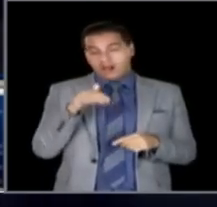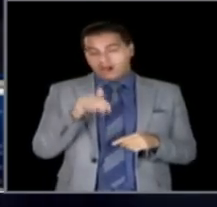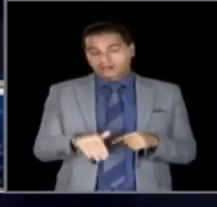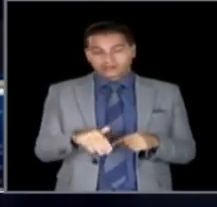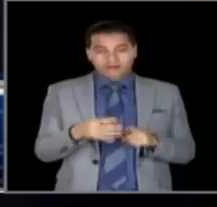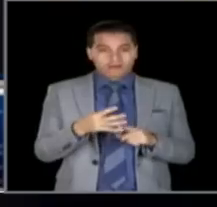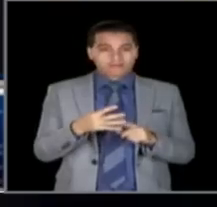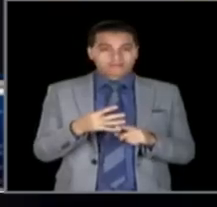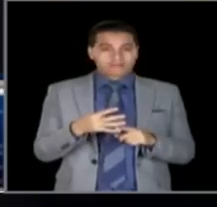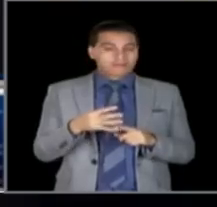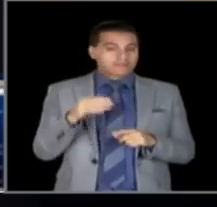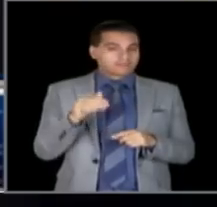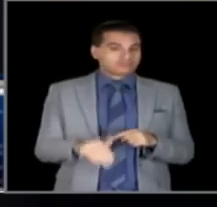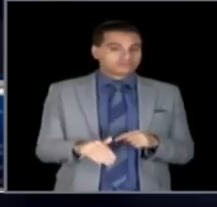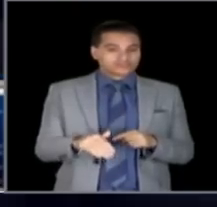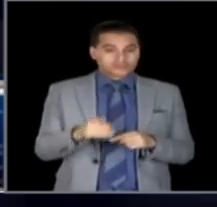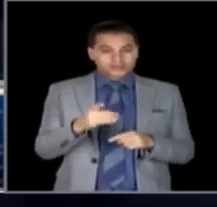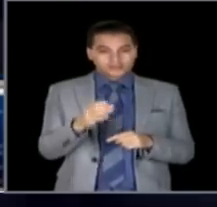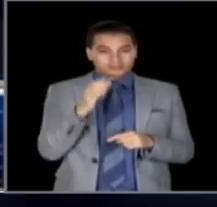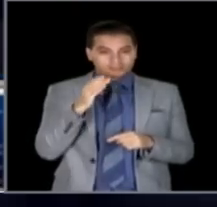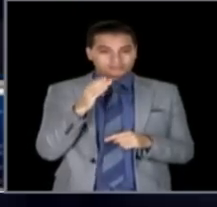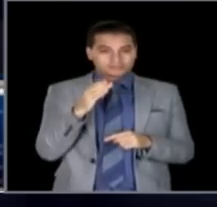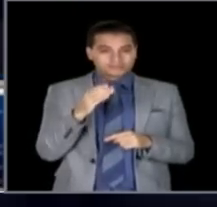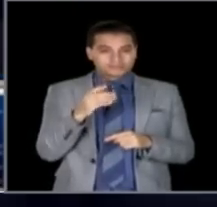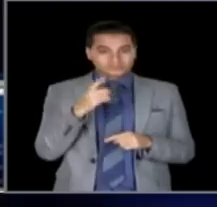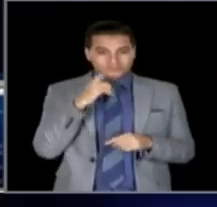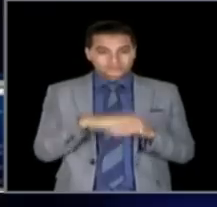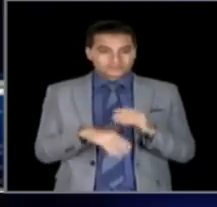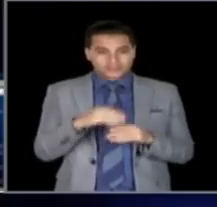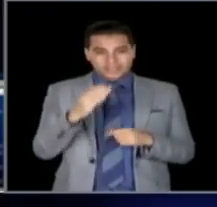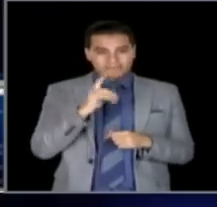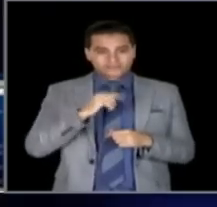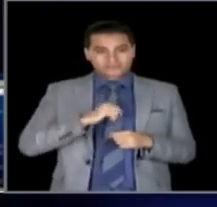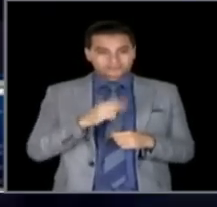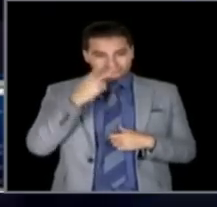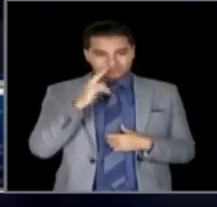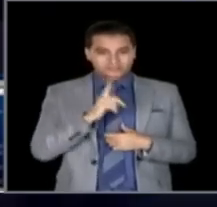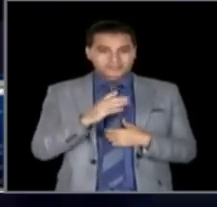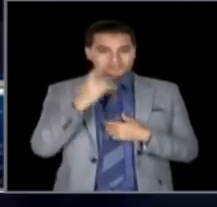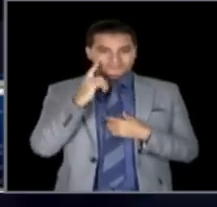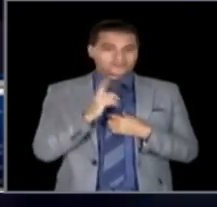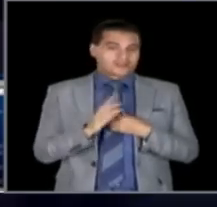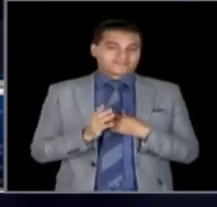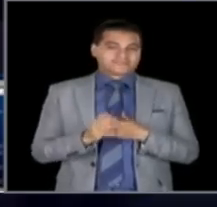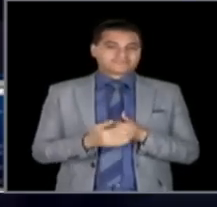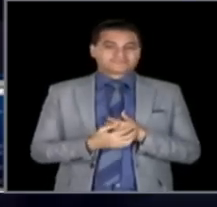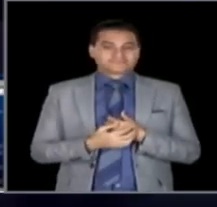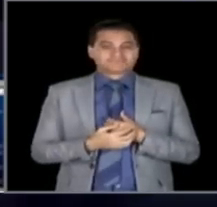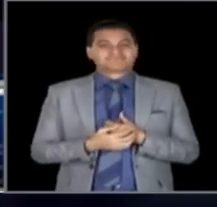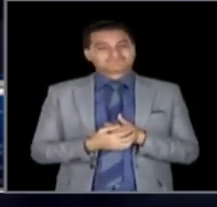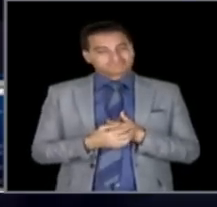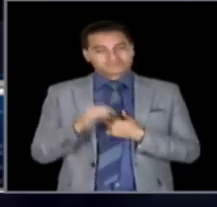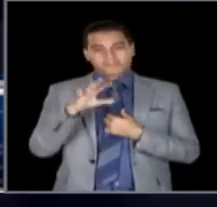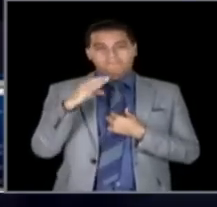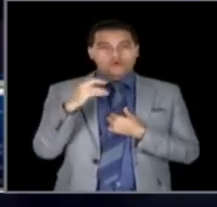رابع المستحيلات. انا انبهرت ان هي داش موجة. اجابتك؟ مفيش اجابة، انا دوست غلط. مفيش ايدي جاد غلط اصلا على البلد. طيب